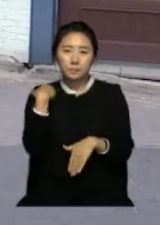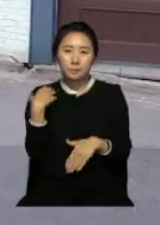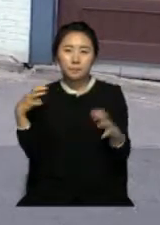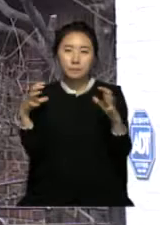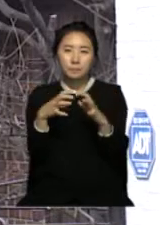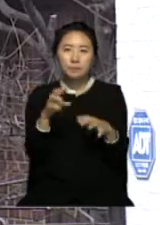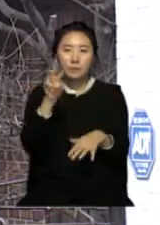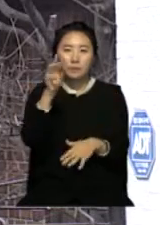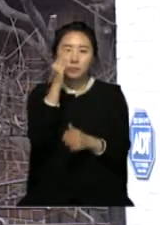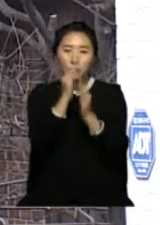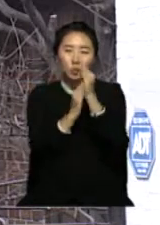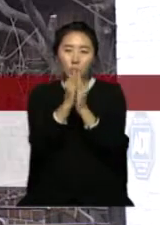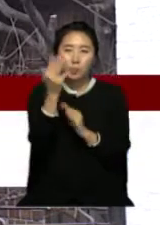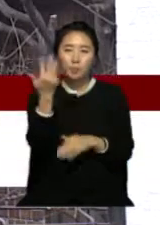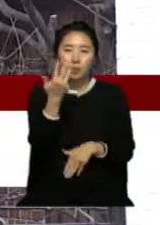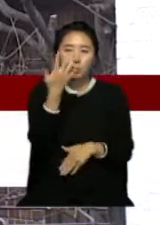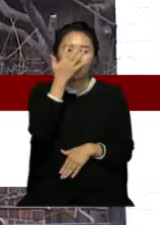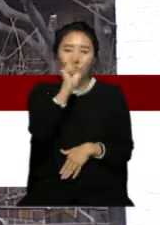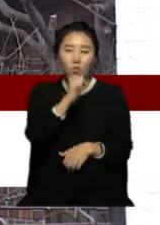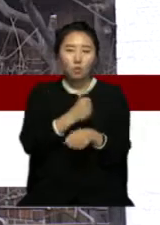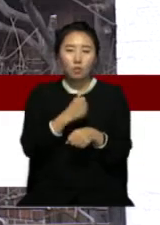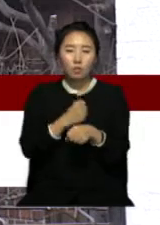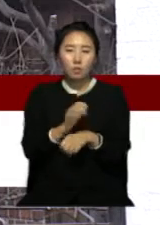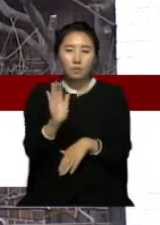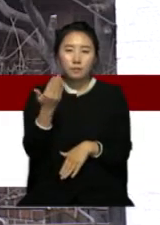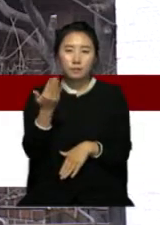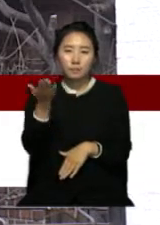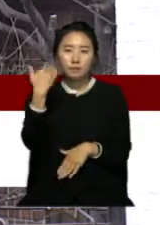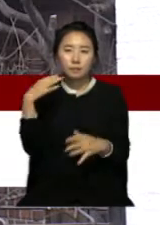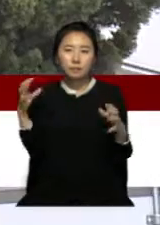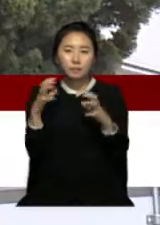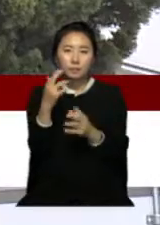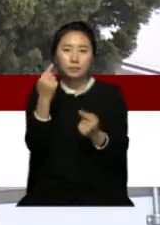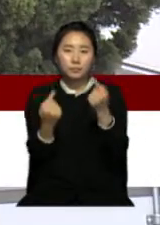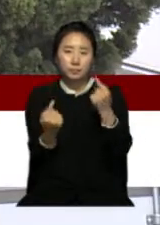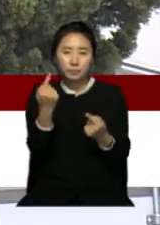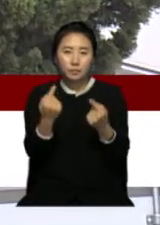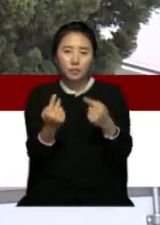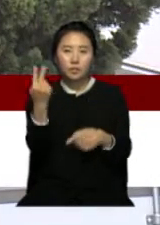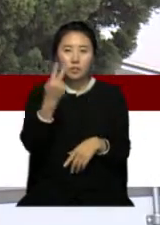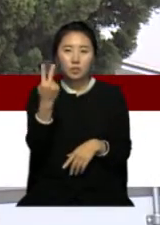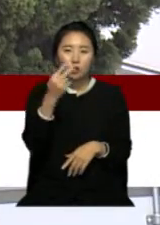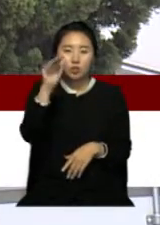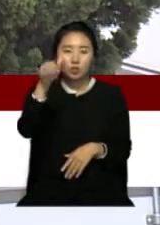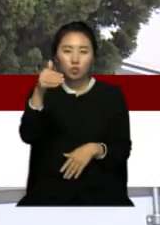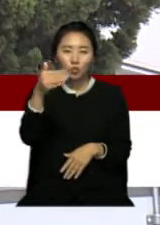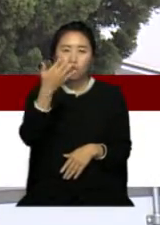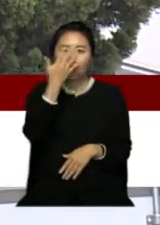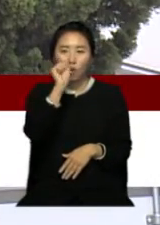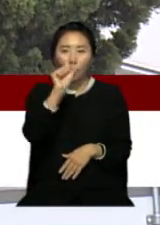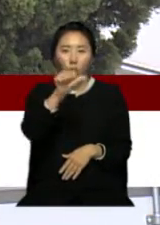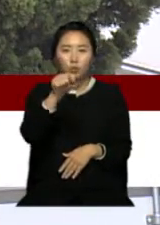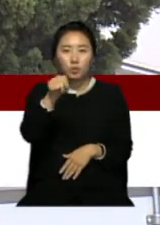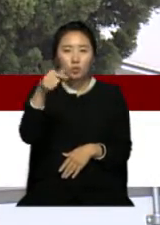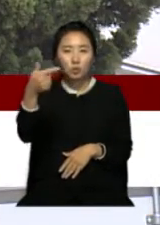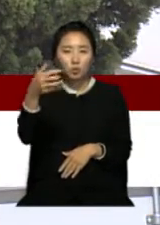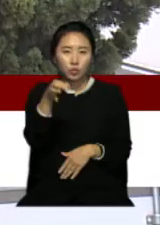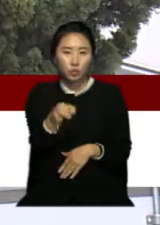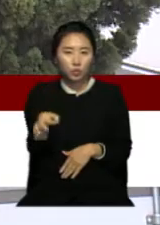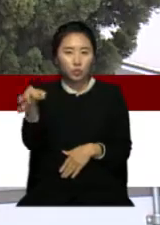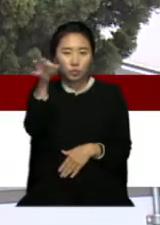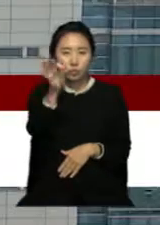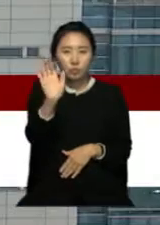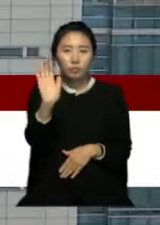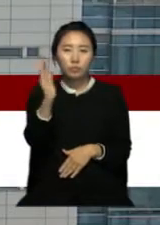총액은 3조 8000억원 입니다 지난해 총액과 비교할 때 2009 억원 비율로는 5.6% 증가한